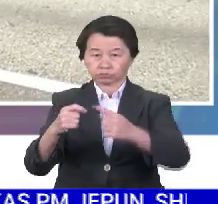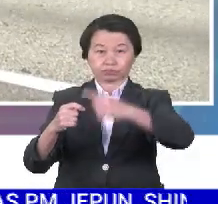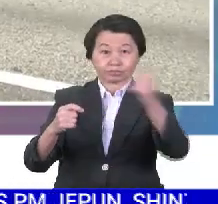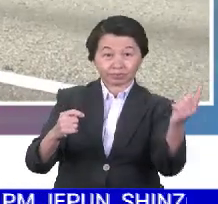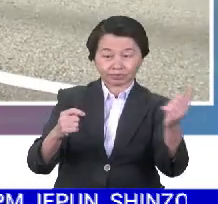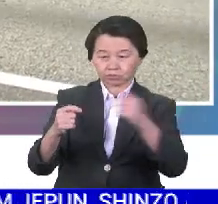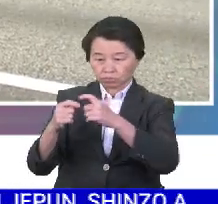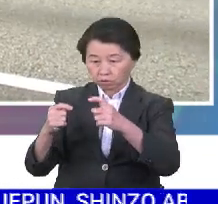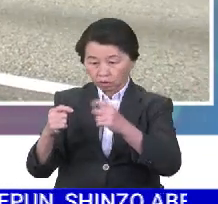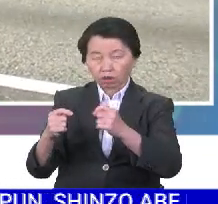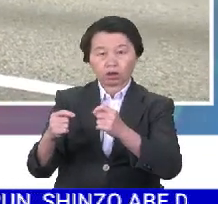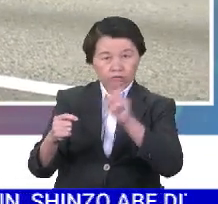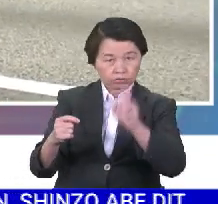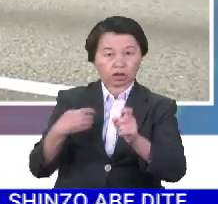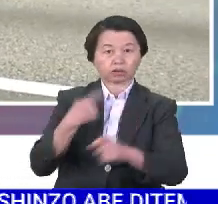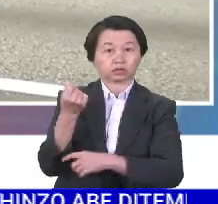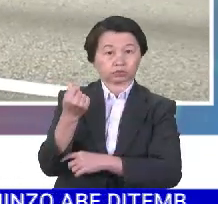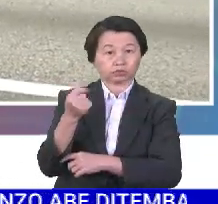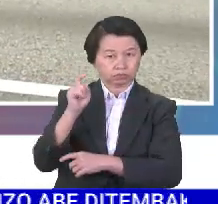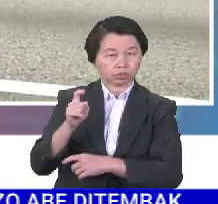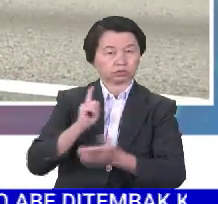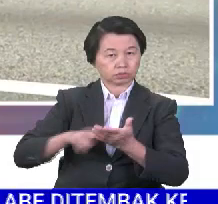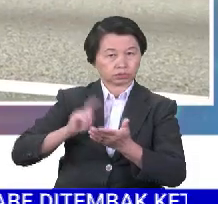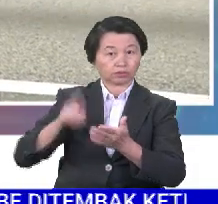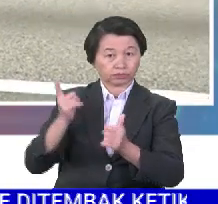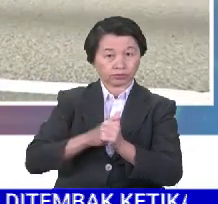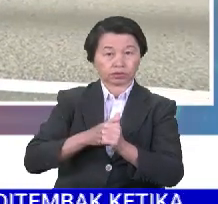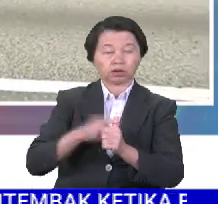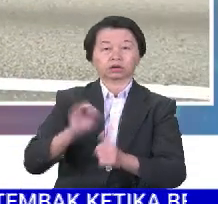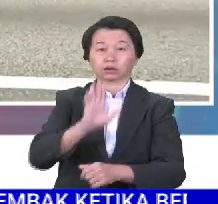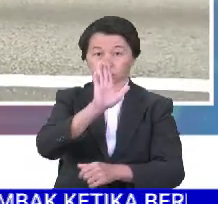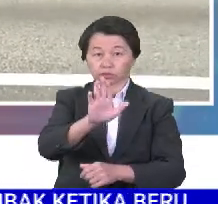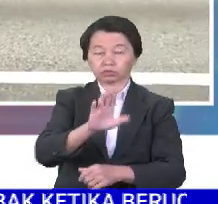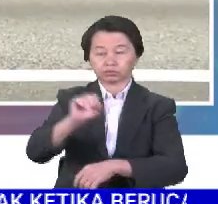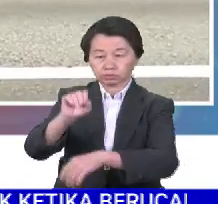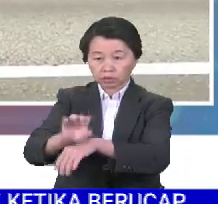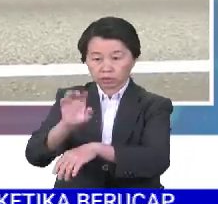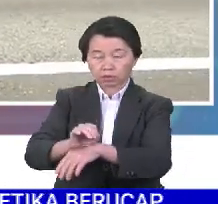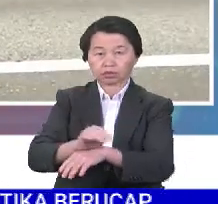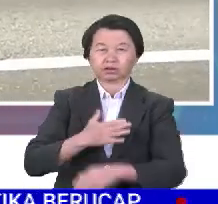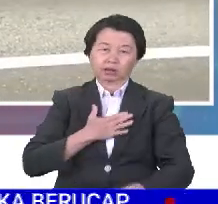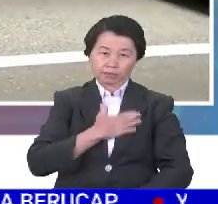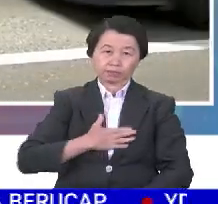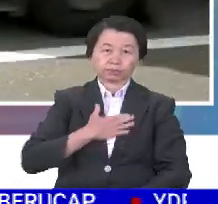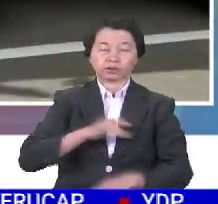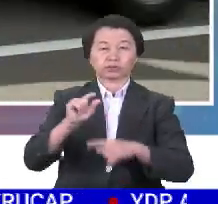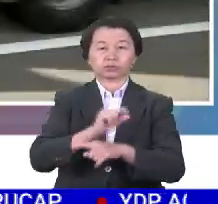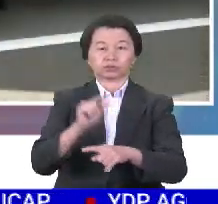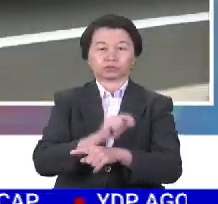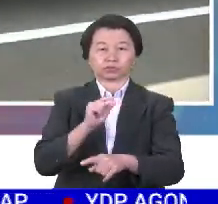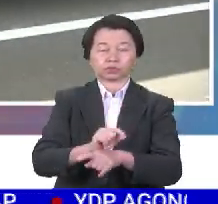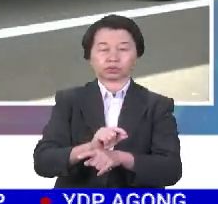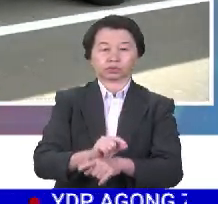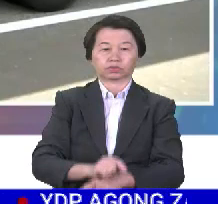mengelakkan kesesakan berlaku di Plaza Tol. Dan anda juga dinasihati supaya menggunakan